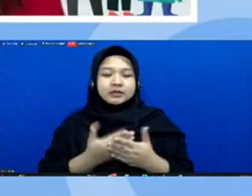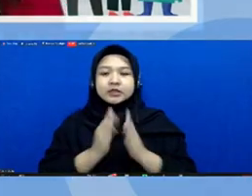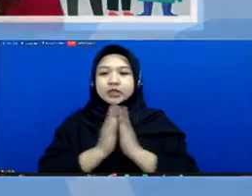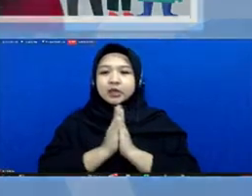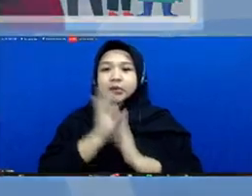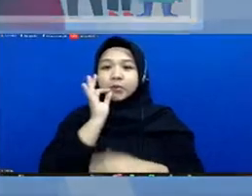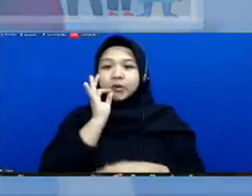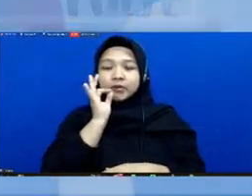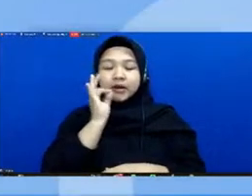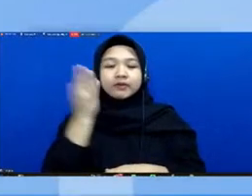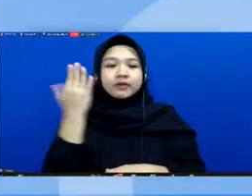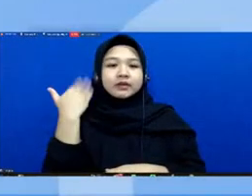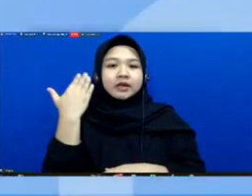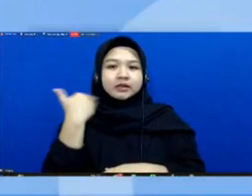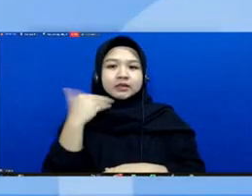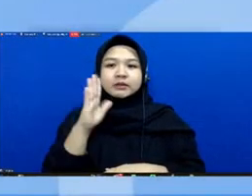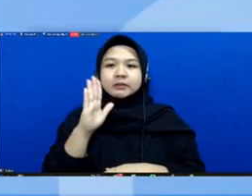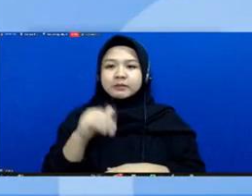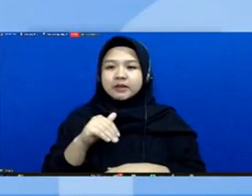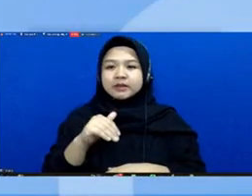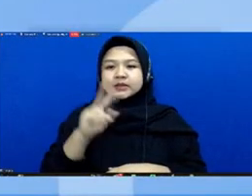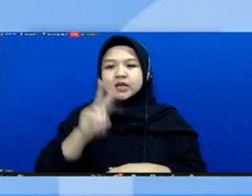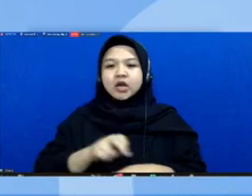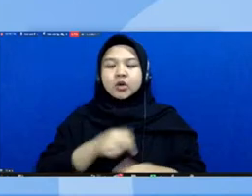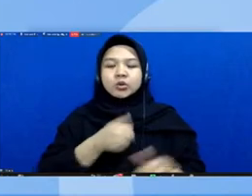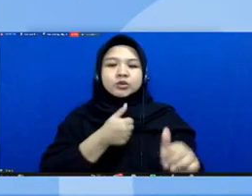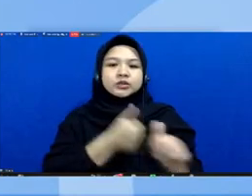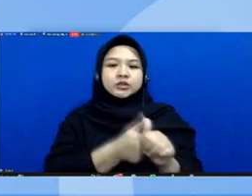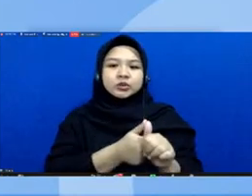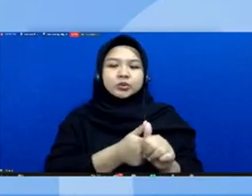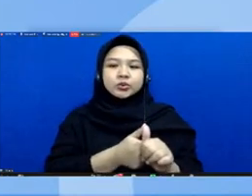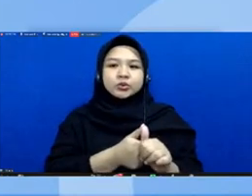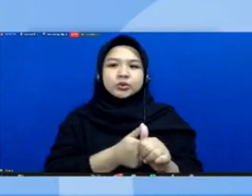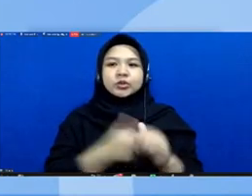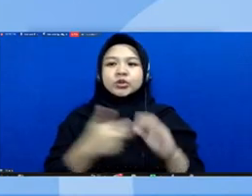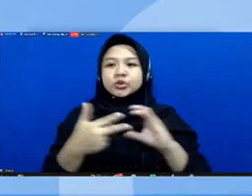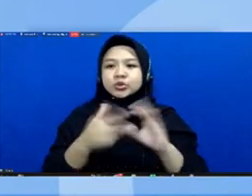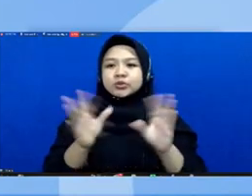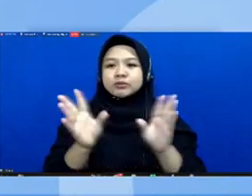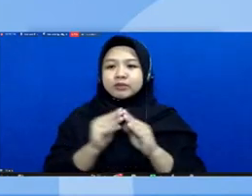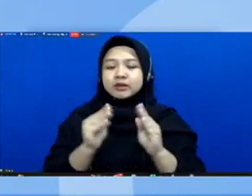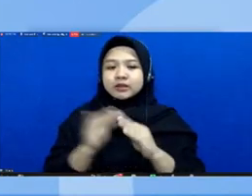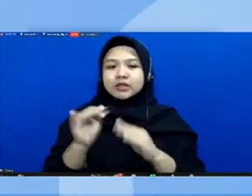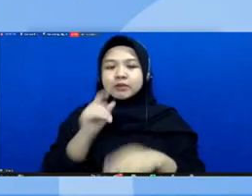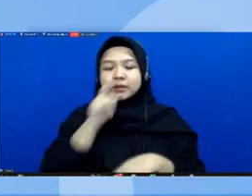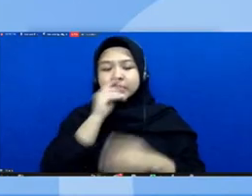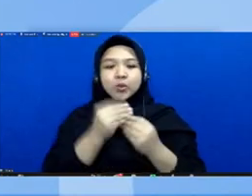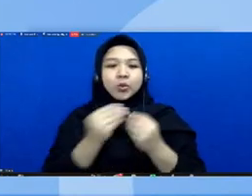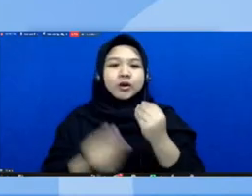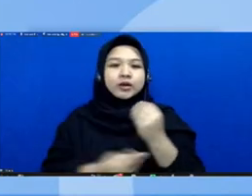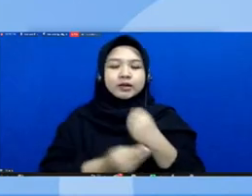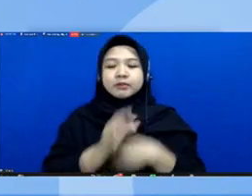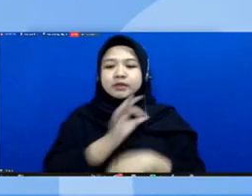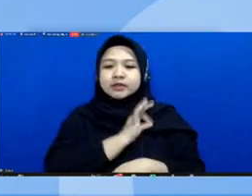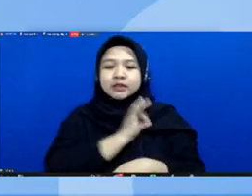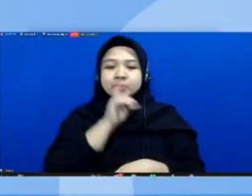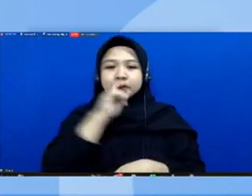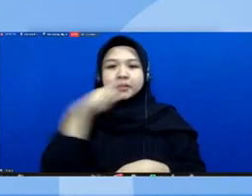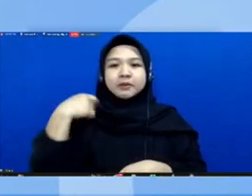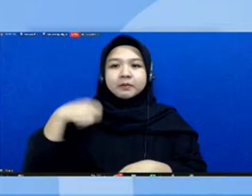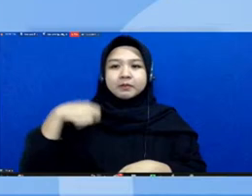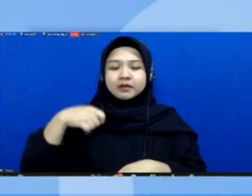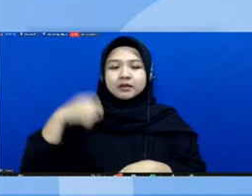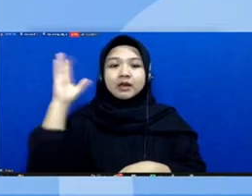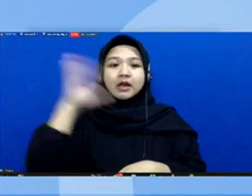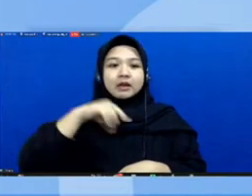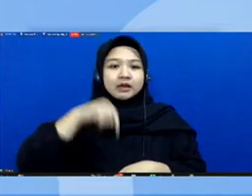tadi masih harus ikut Zoom meeting dengan Pak Wapres dan Pak Menteri ya. Jadi hari-hari ini ya hari-hari yang